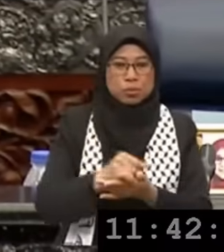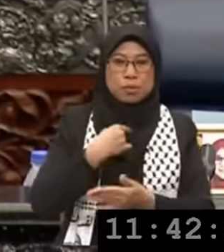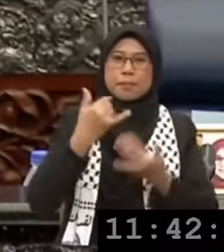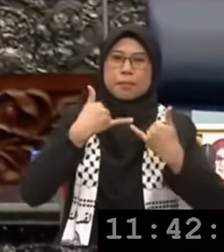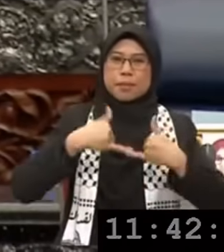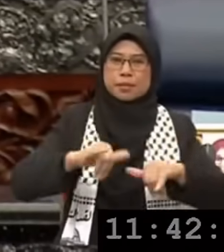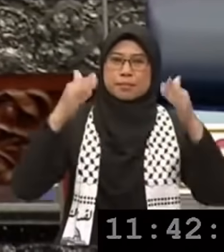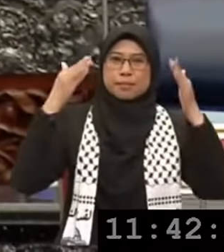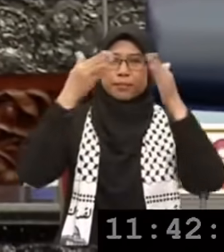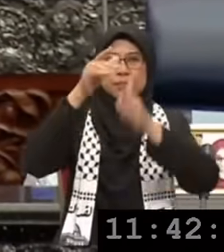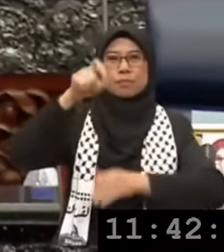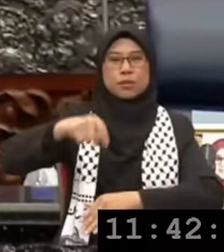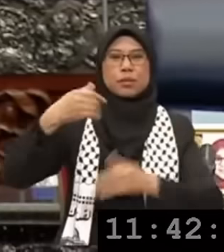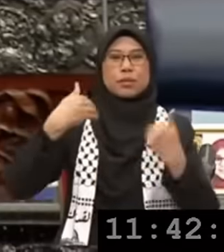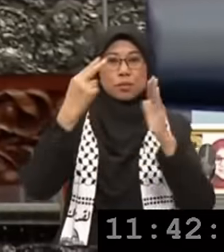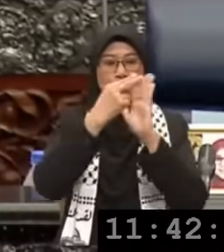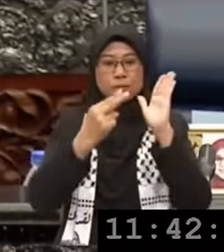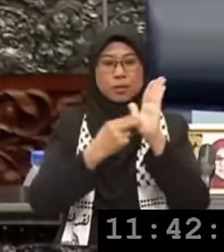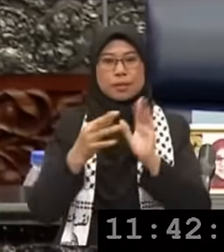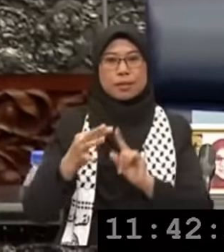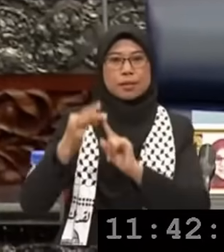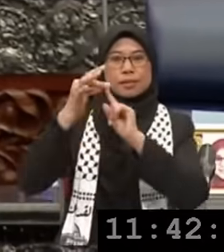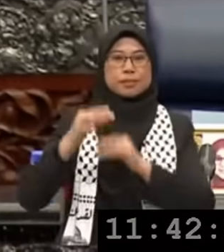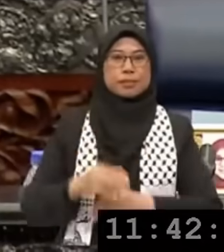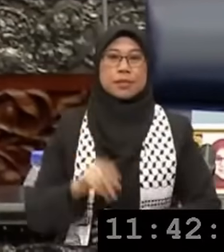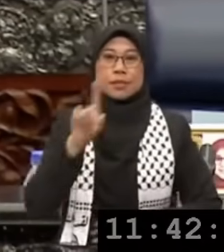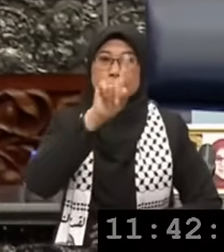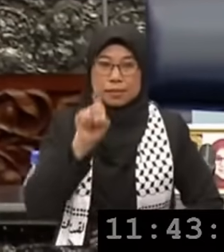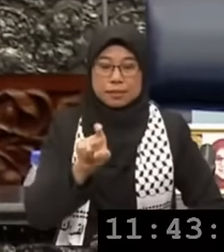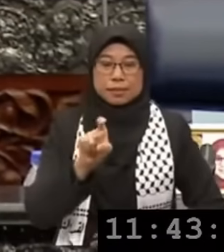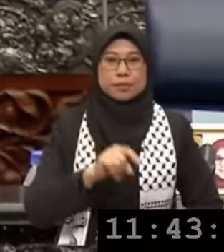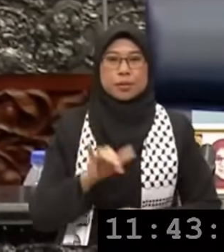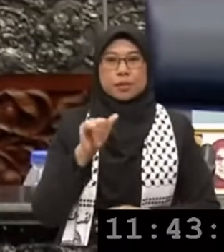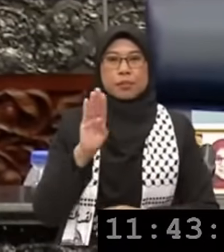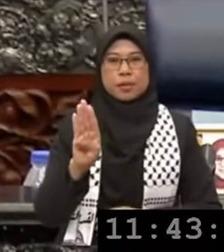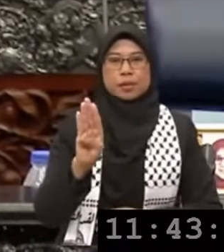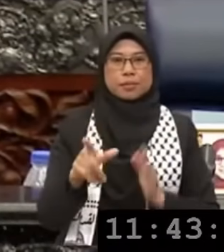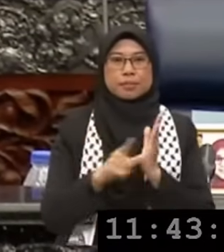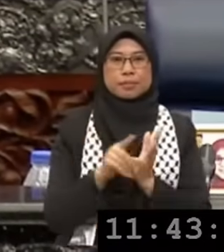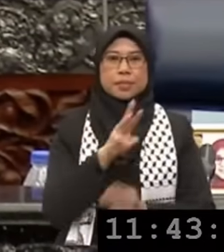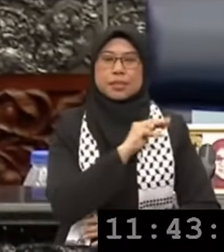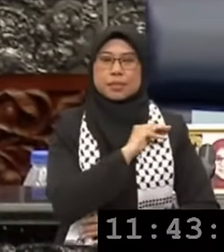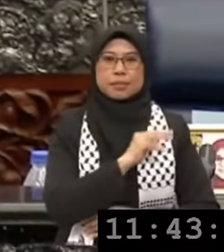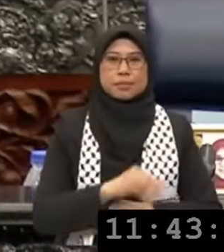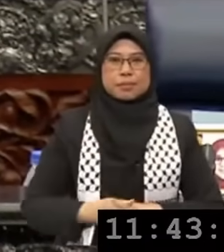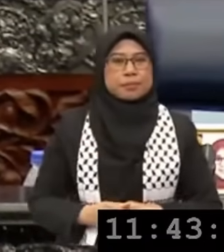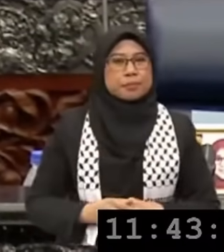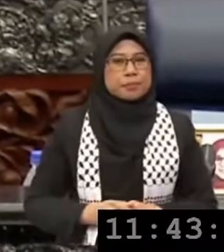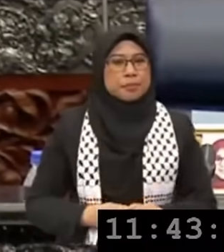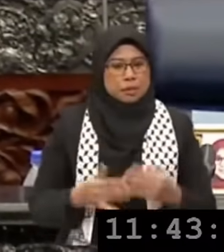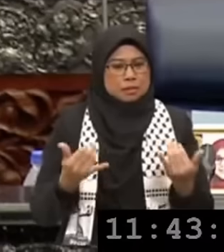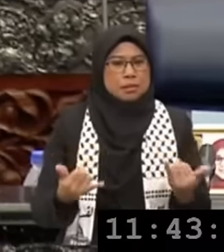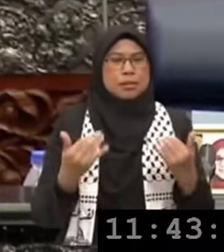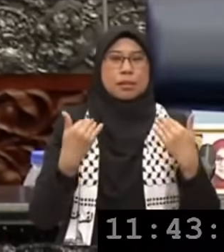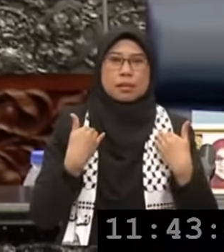menekankan perlu undang-undang khusus soalan tambahan saya kepada yang berhormat timbalan menteri Apakah sekarang ini